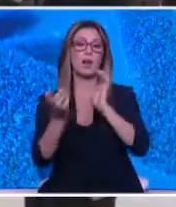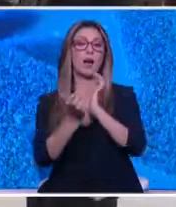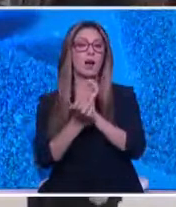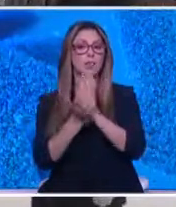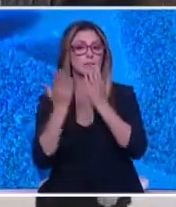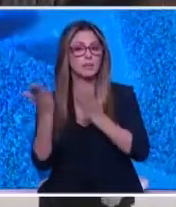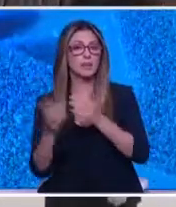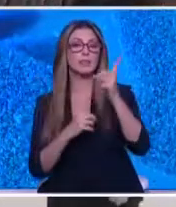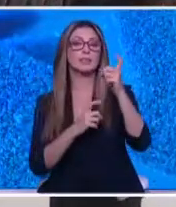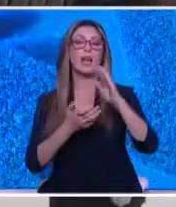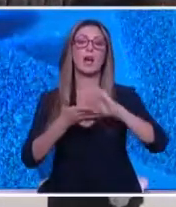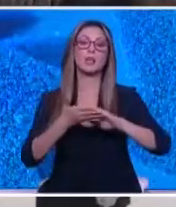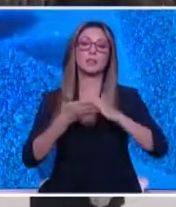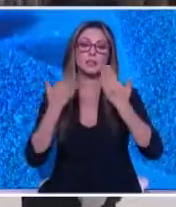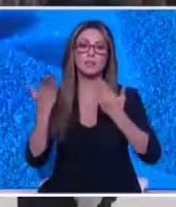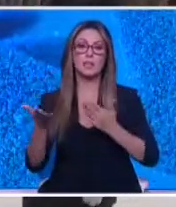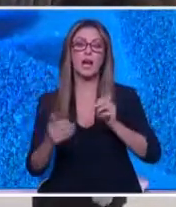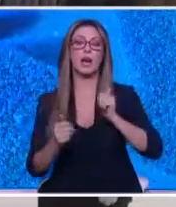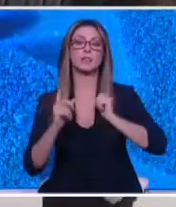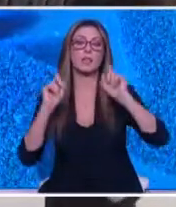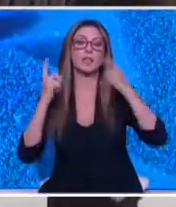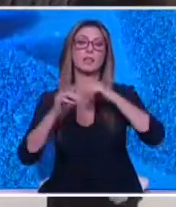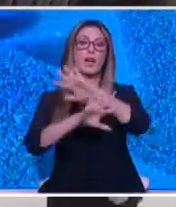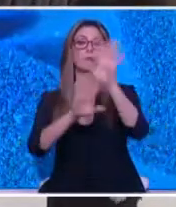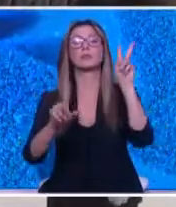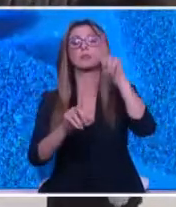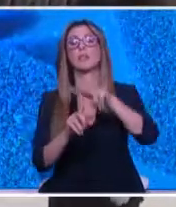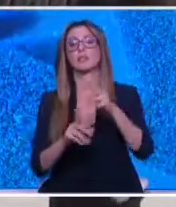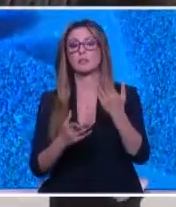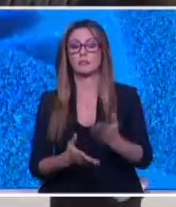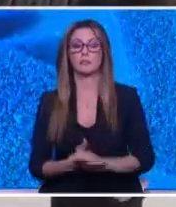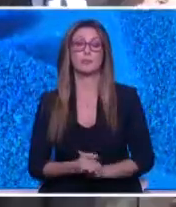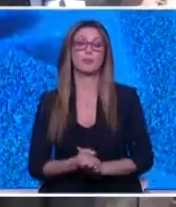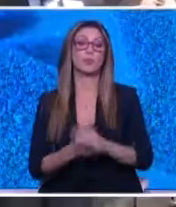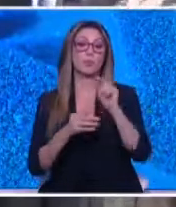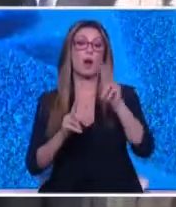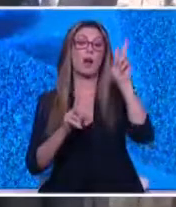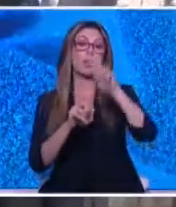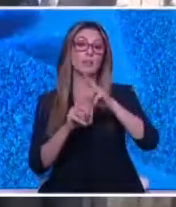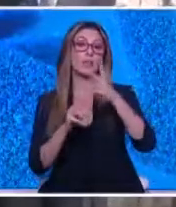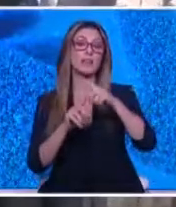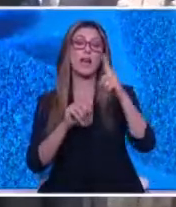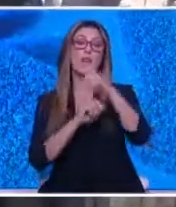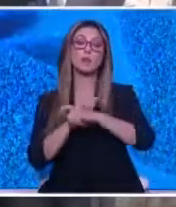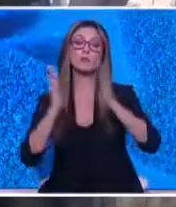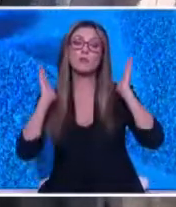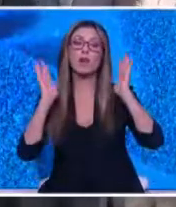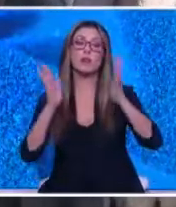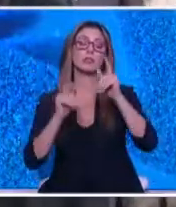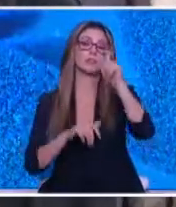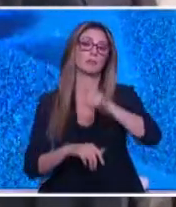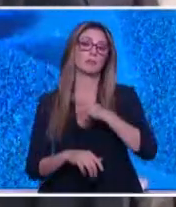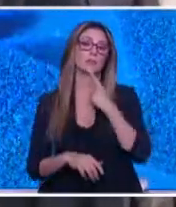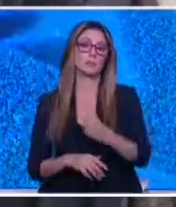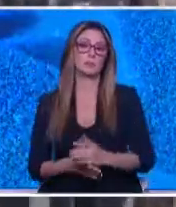sıra silah arkadaşları ve askeri yetkililer de katıldı. Törene katılanlar terörü kınayan sloganlar attı.